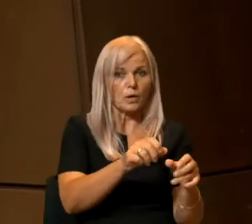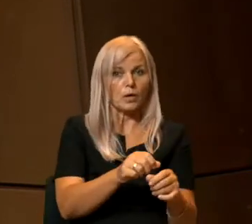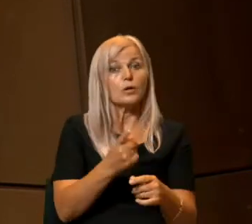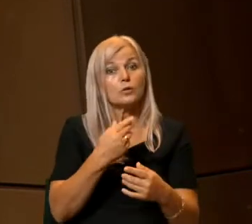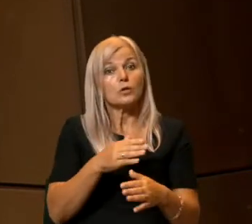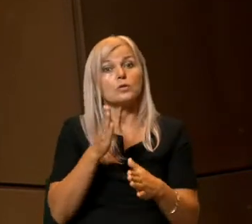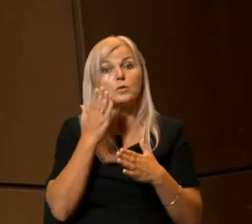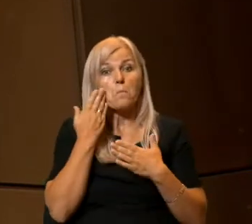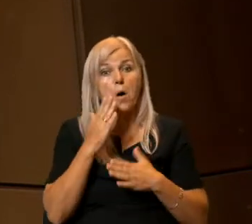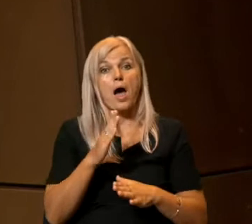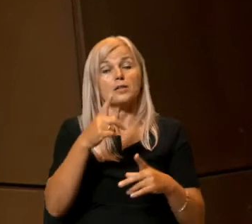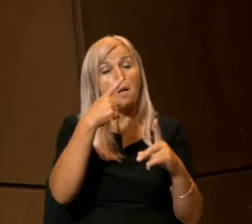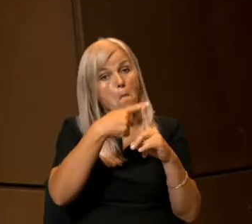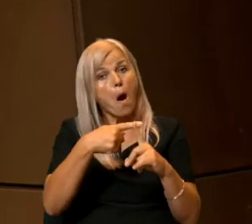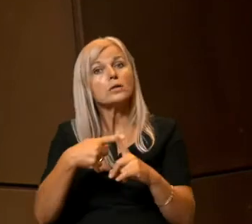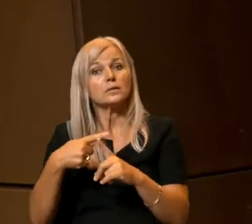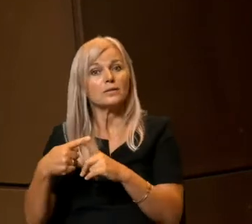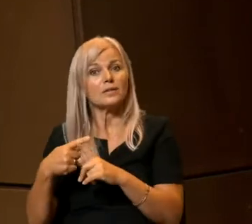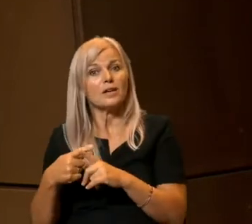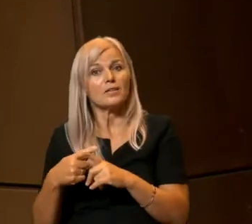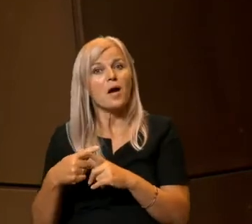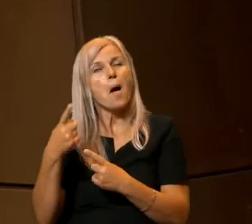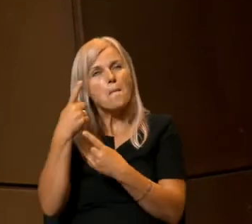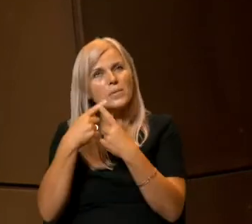bardzo optymistyczny ideał,